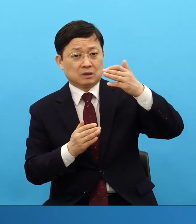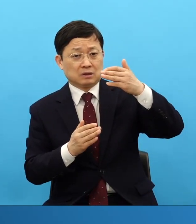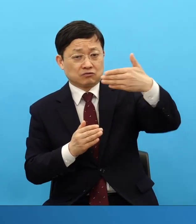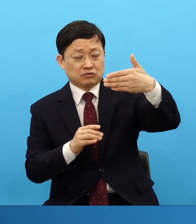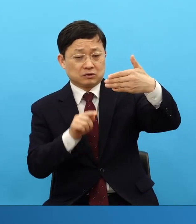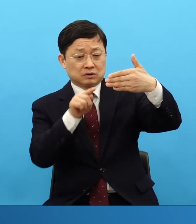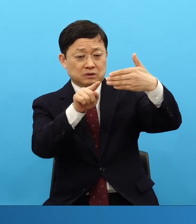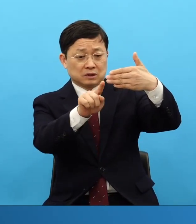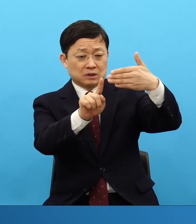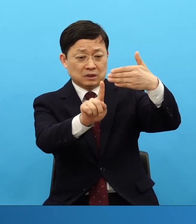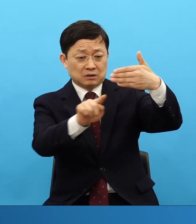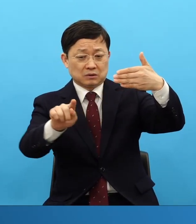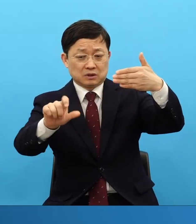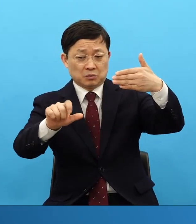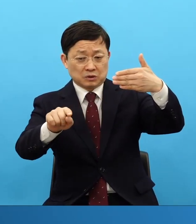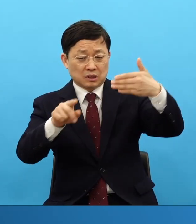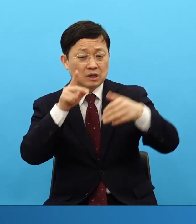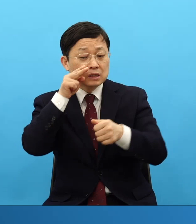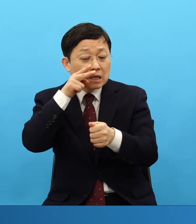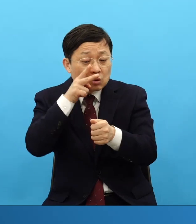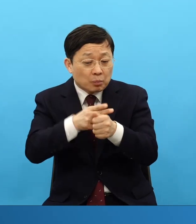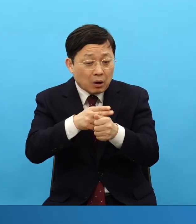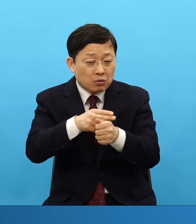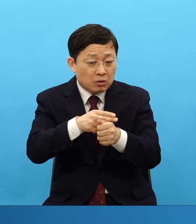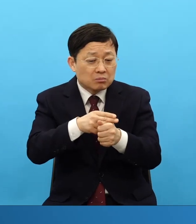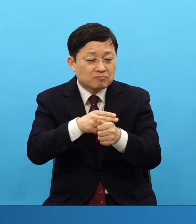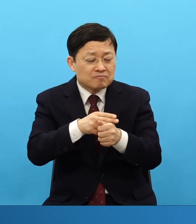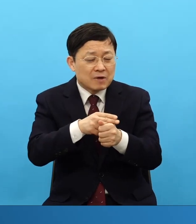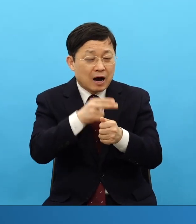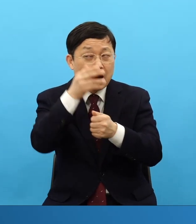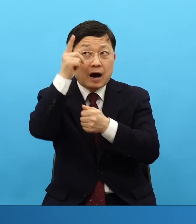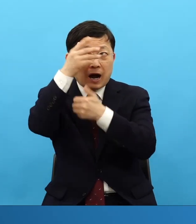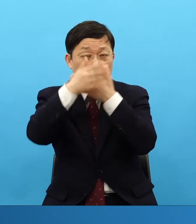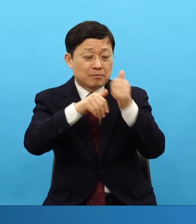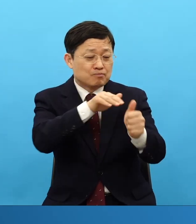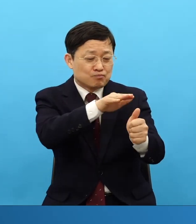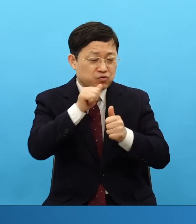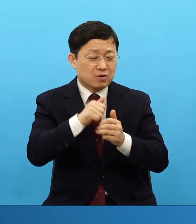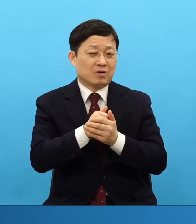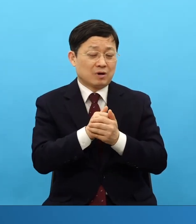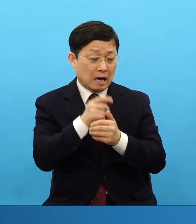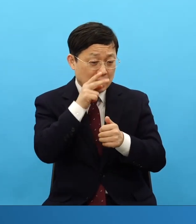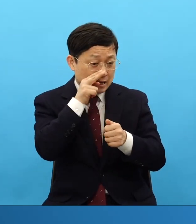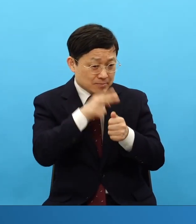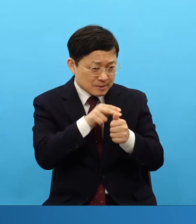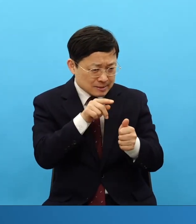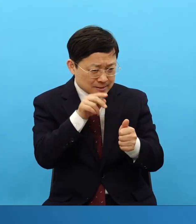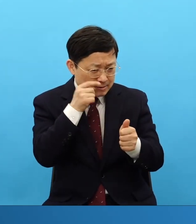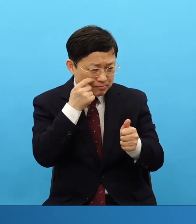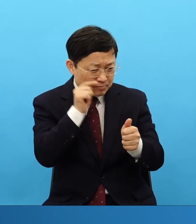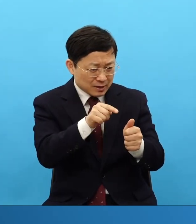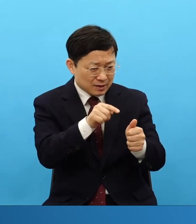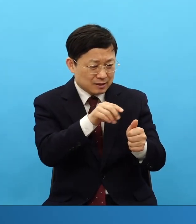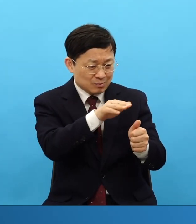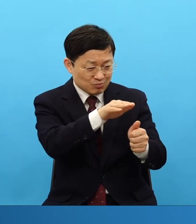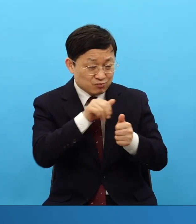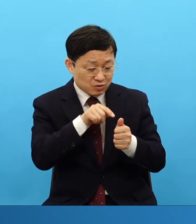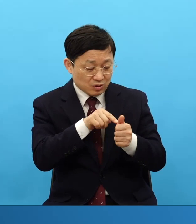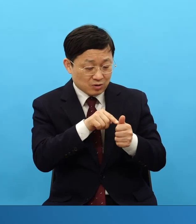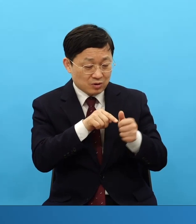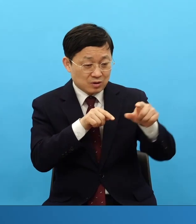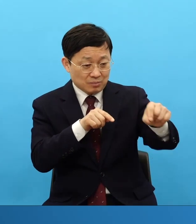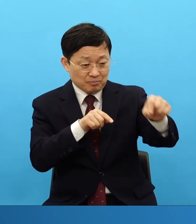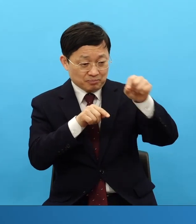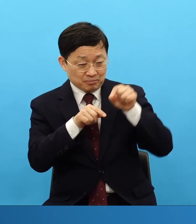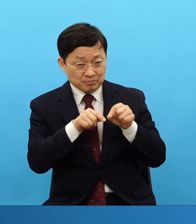바울을 부르신 겁니다. And much after, according to time schedule, God 바울을 called 그냥 Paul, 끄은 거죠, 완전히. and God just broke him down. 이